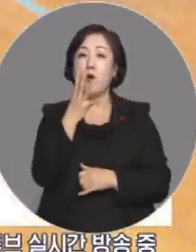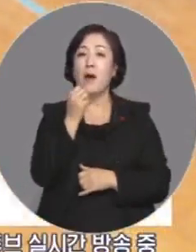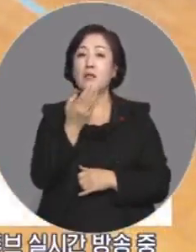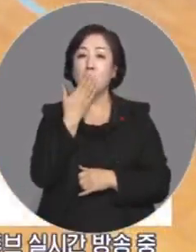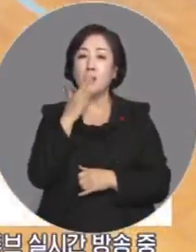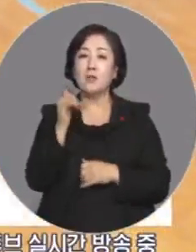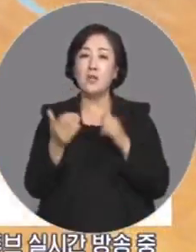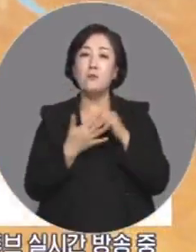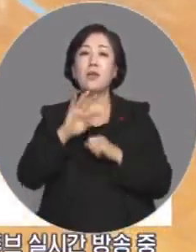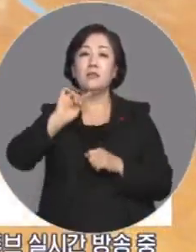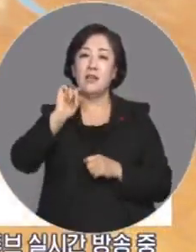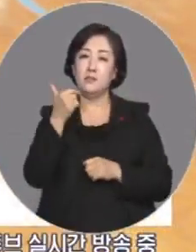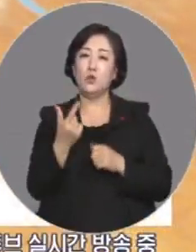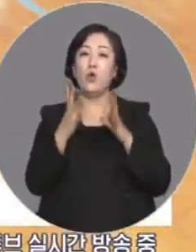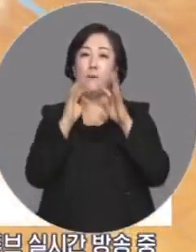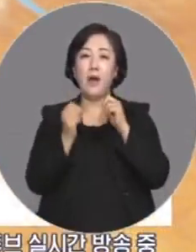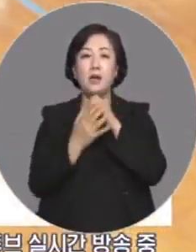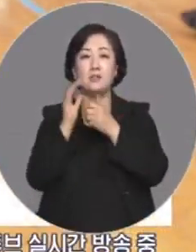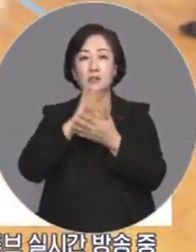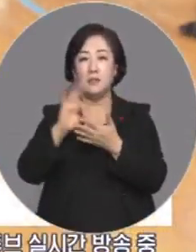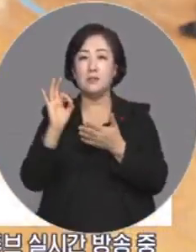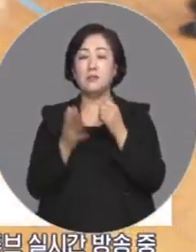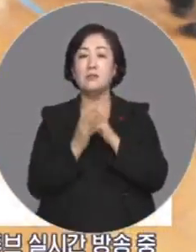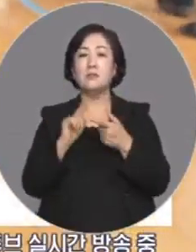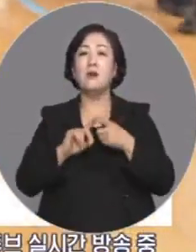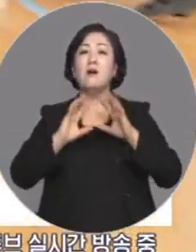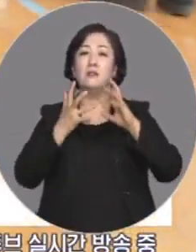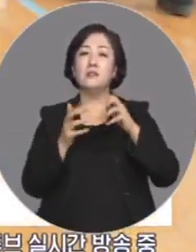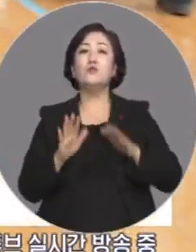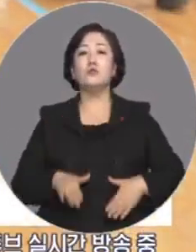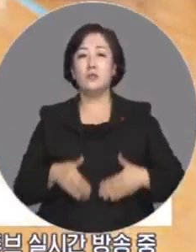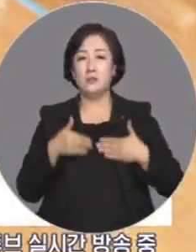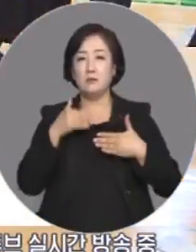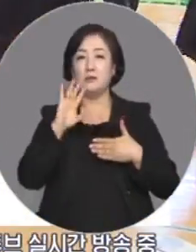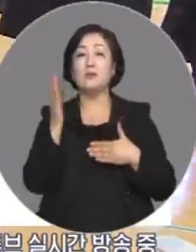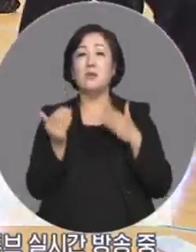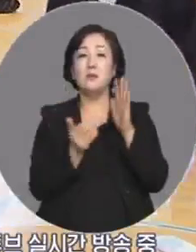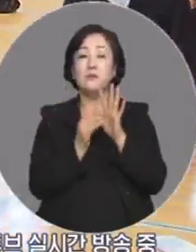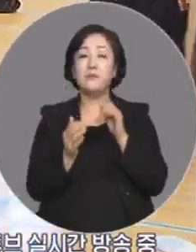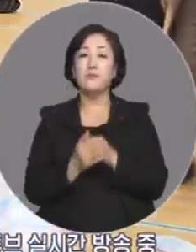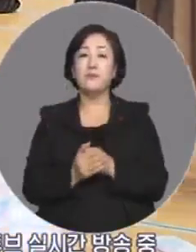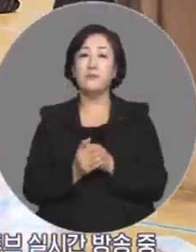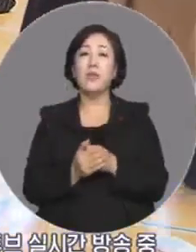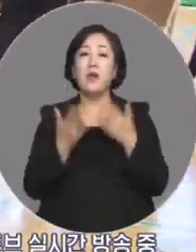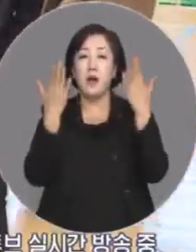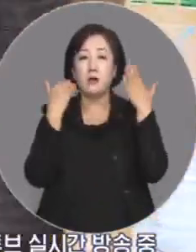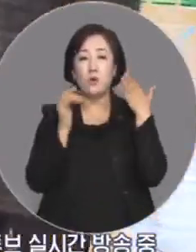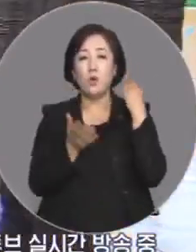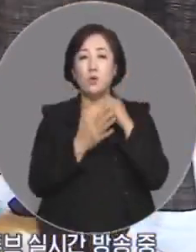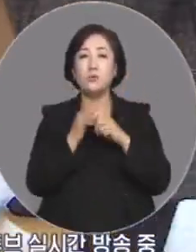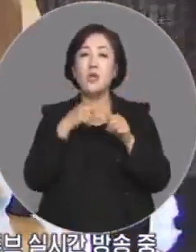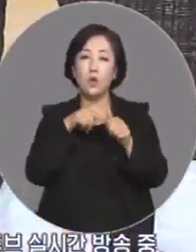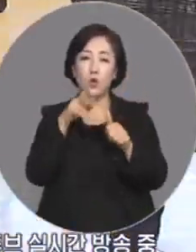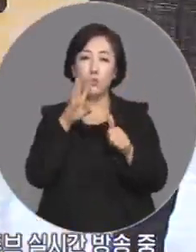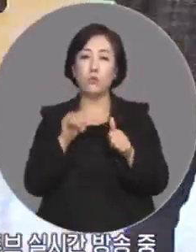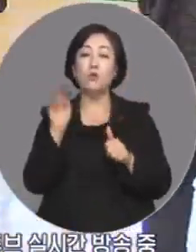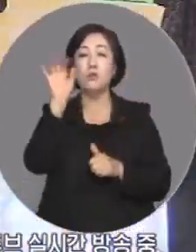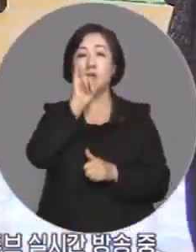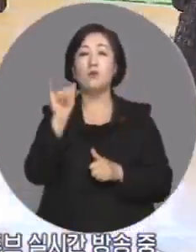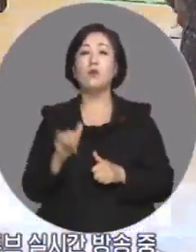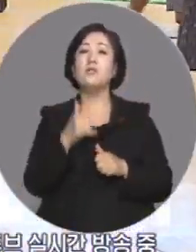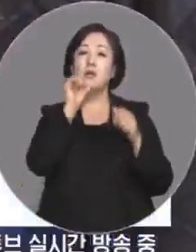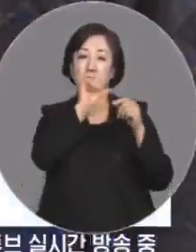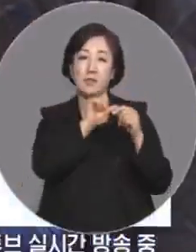먹으면 탄소를 많이 배출해서 이제 지구온난화가 되는 거예요. 이 학교는 교육부가 선정한 전국에서